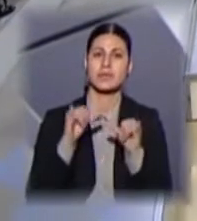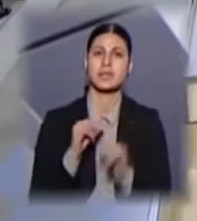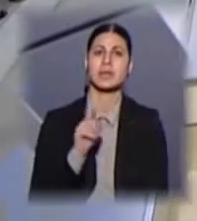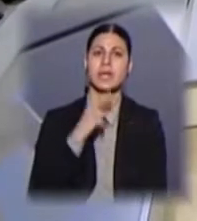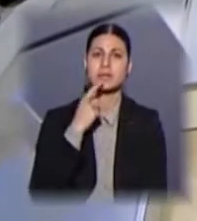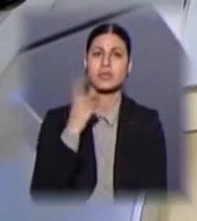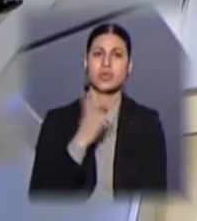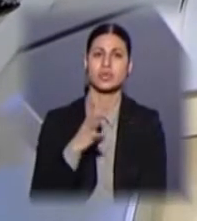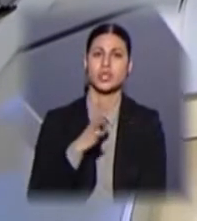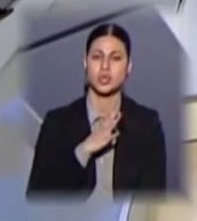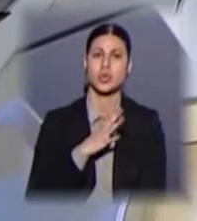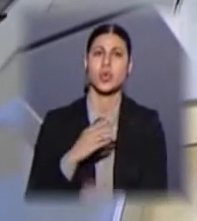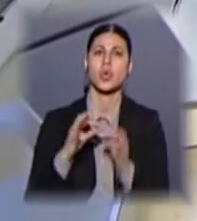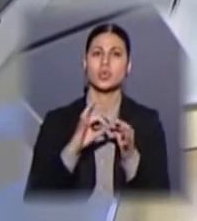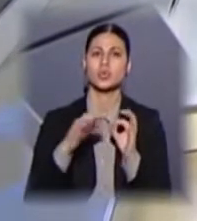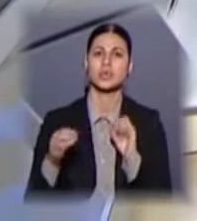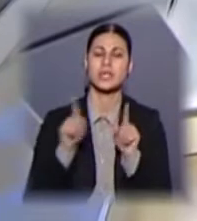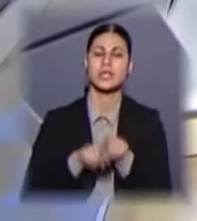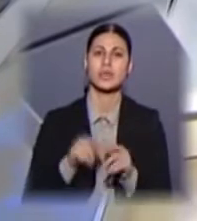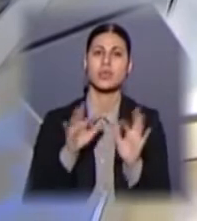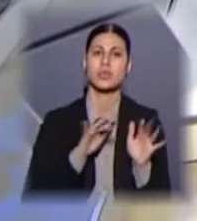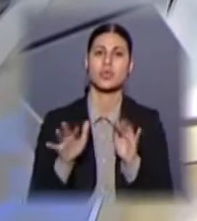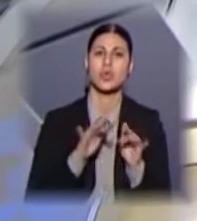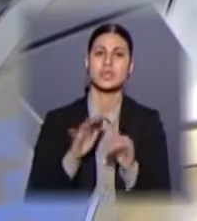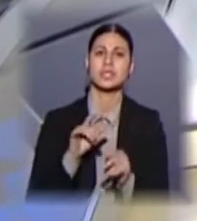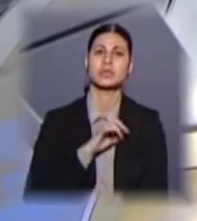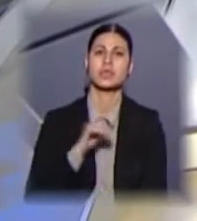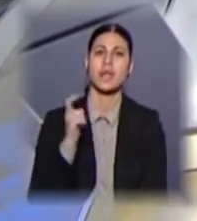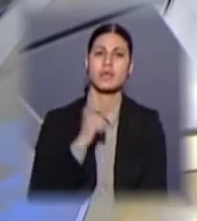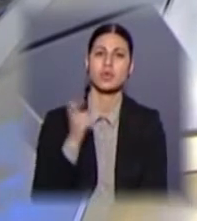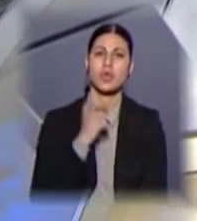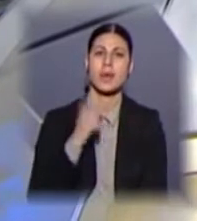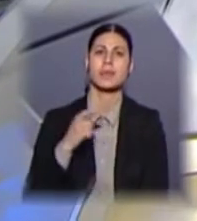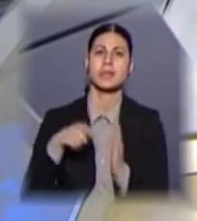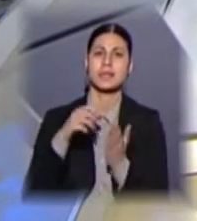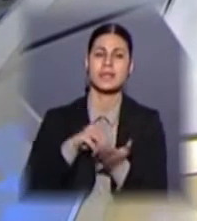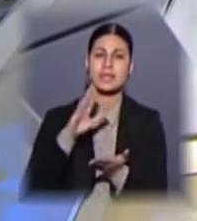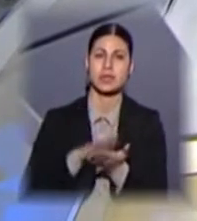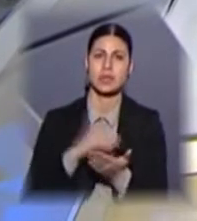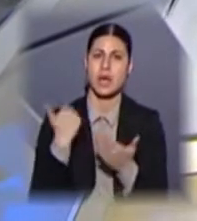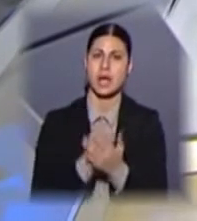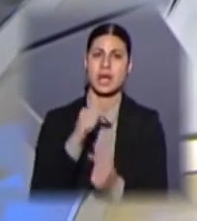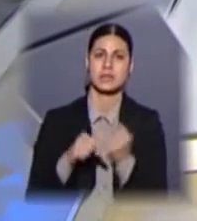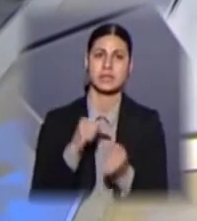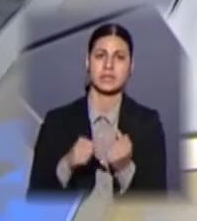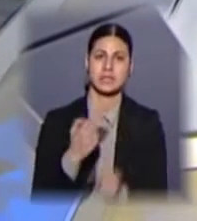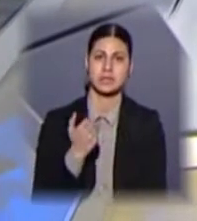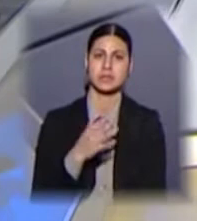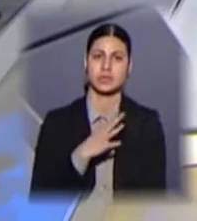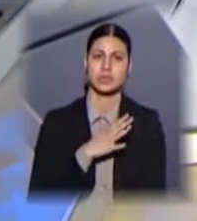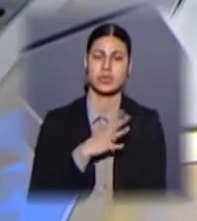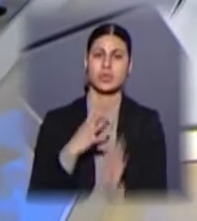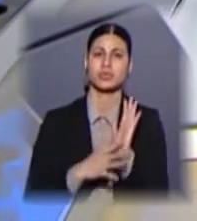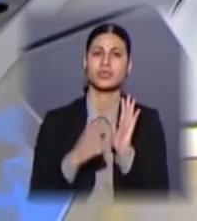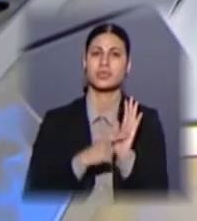უნდა, იყო უწყვეტი პროცესი ავტორებთან მუშაობის, რედაქტორებთან, ილუსტრატორები ასე შემდეგ და ასე შემდეგ. ეს იყო სრულიად ახალი ბიზნესი საქართველოში. 57 წელს